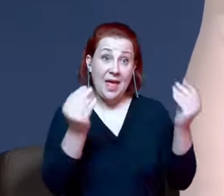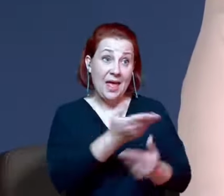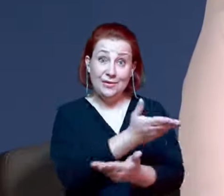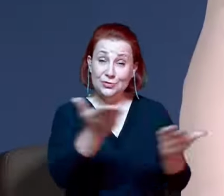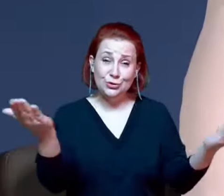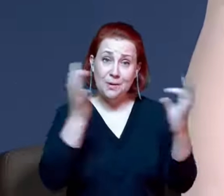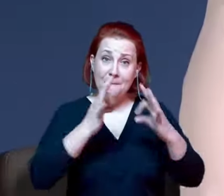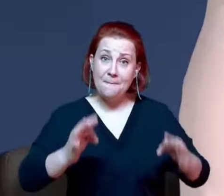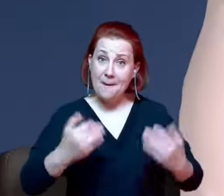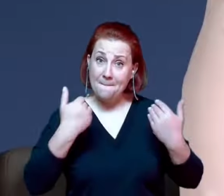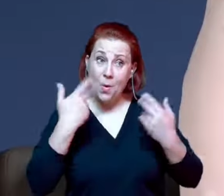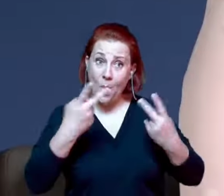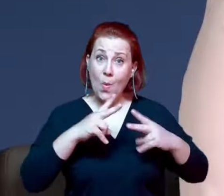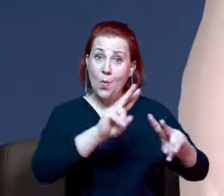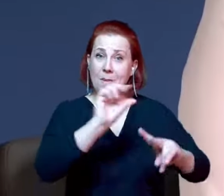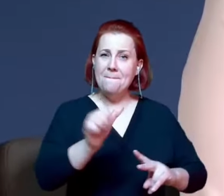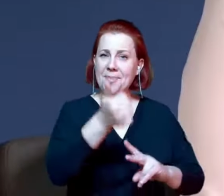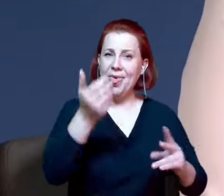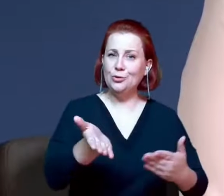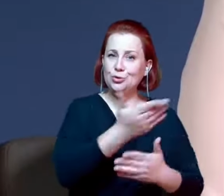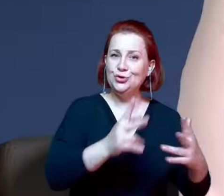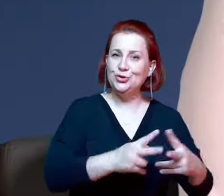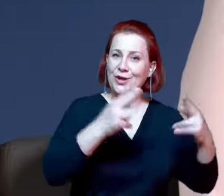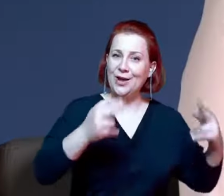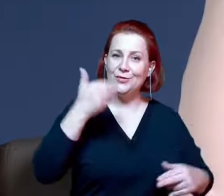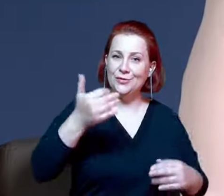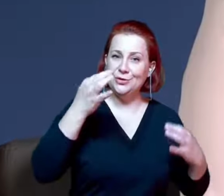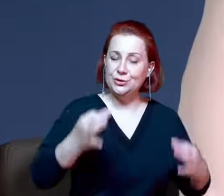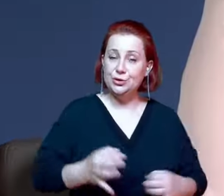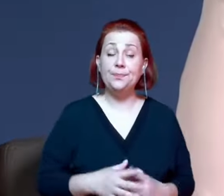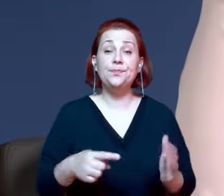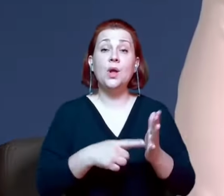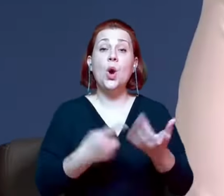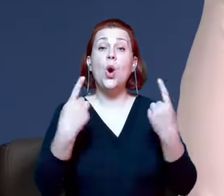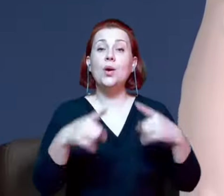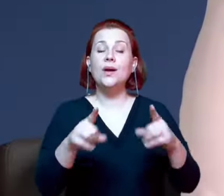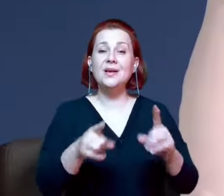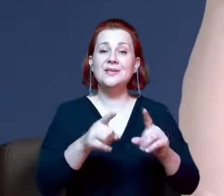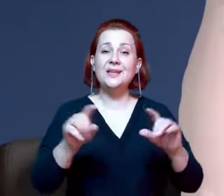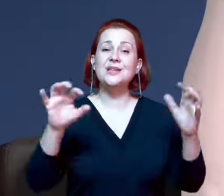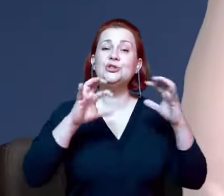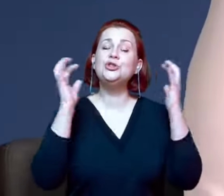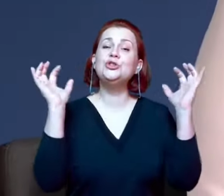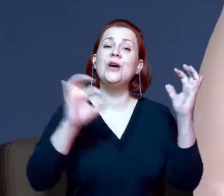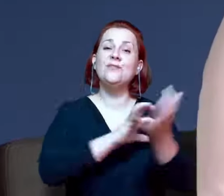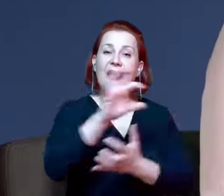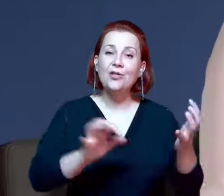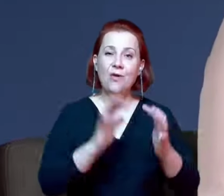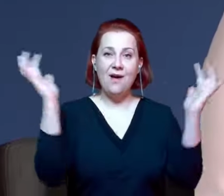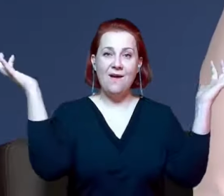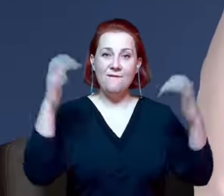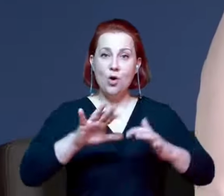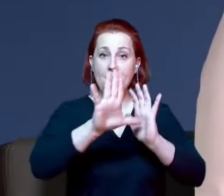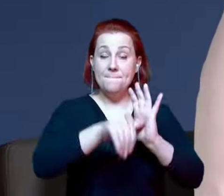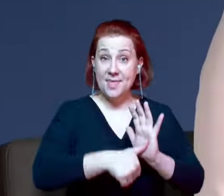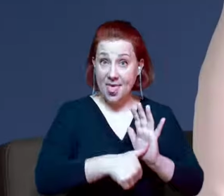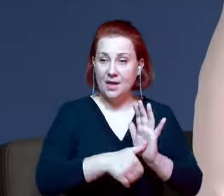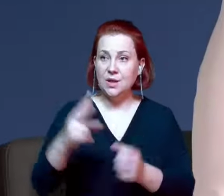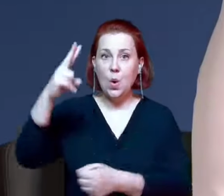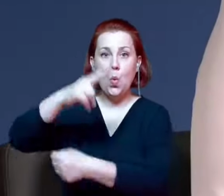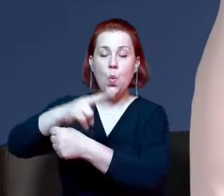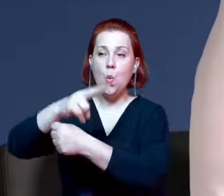uczestniczyli w pierwszym panelu, ta organizacja Światowego Forum Miejskiego pod auspicjami